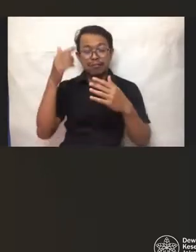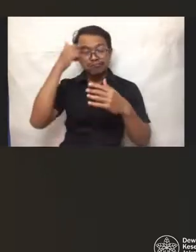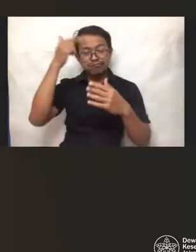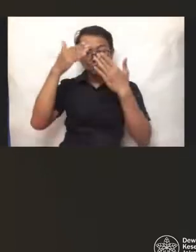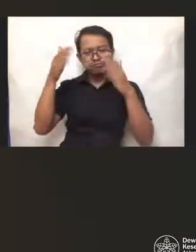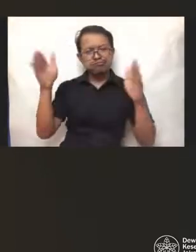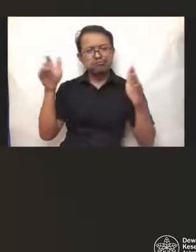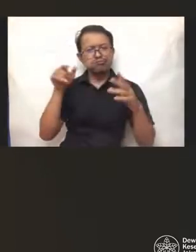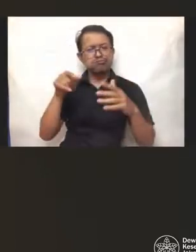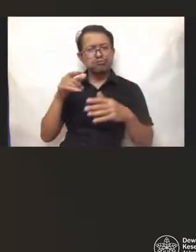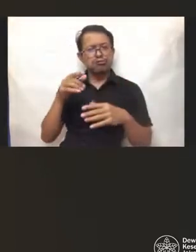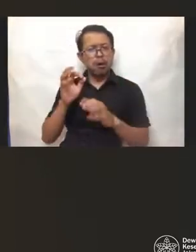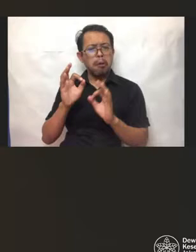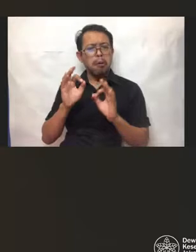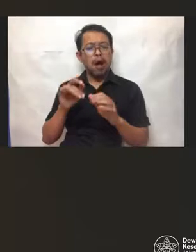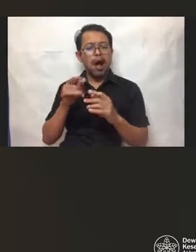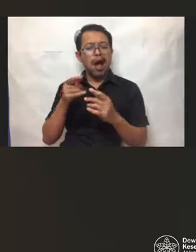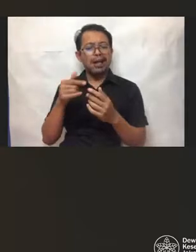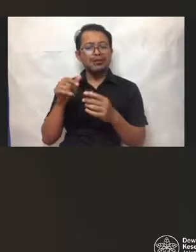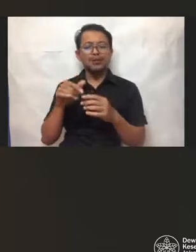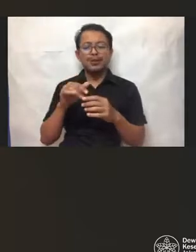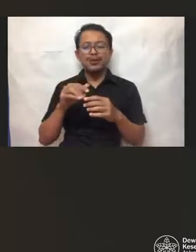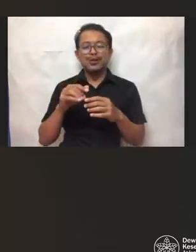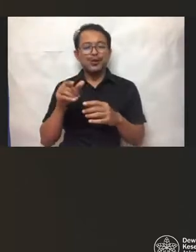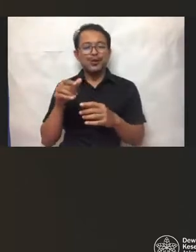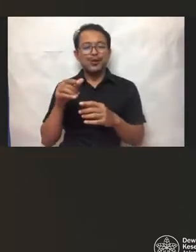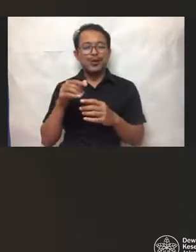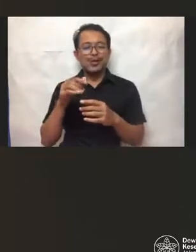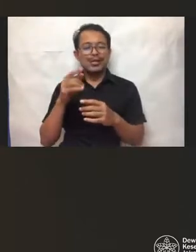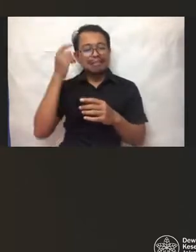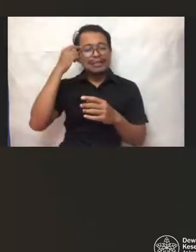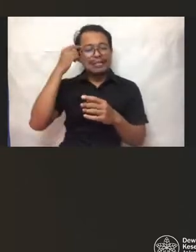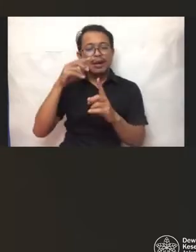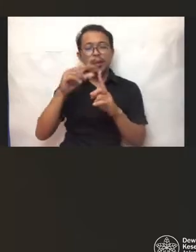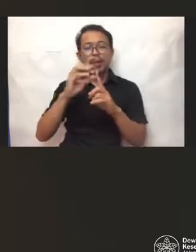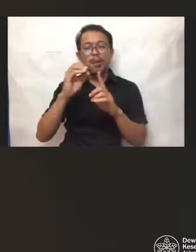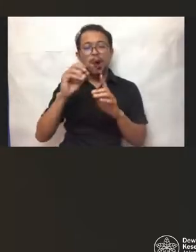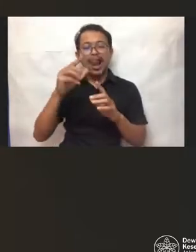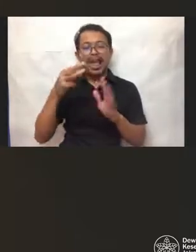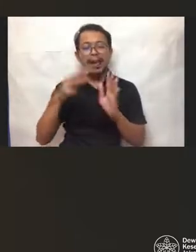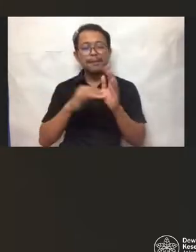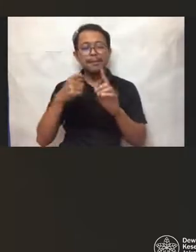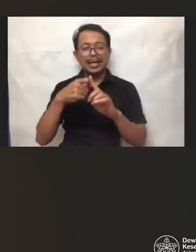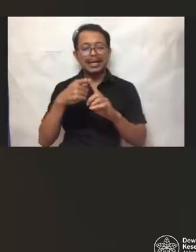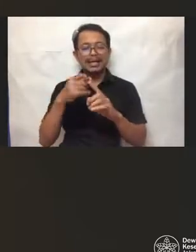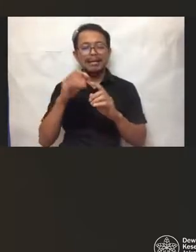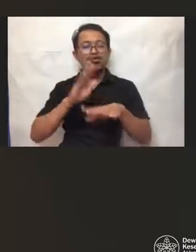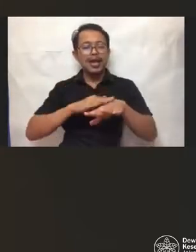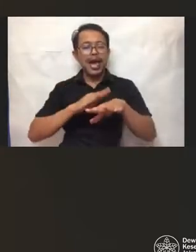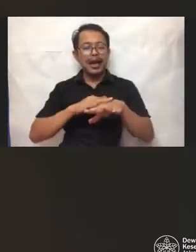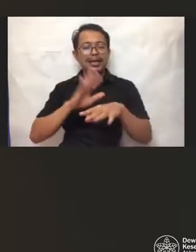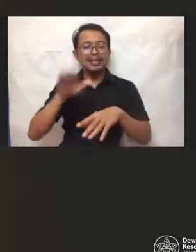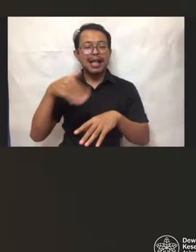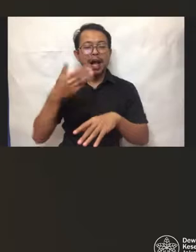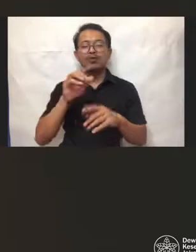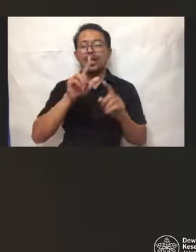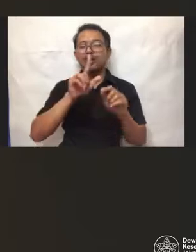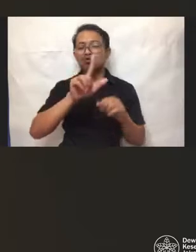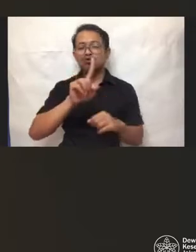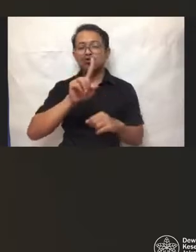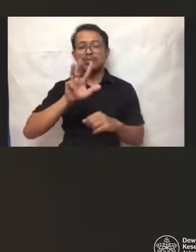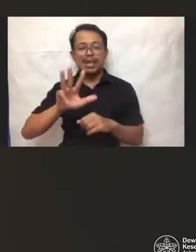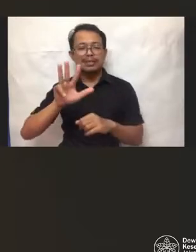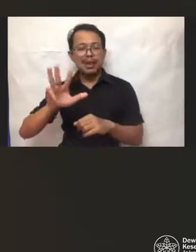dengan sikapnya dalam polemik kebudayaan tahun 1935. Pada Sutan Takdir Ali Syahbana Memorial Lecture tahun